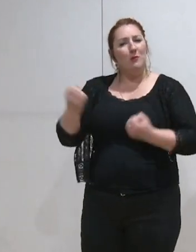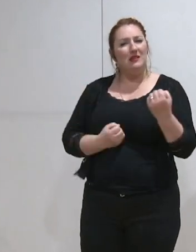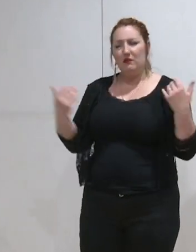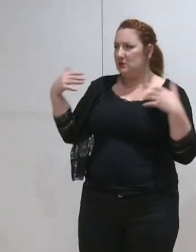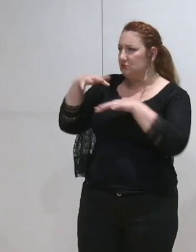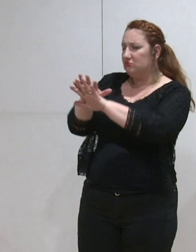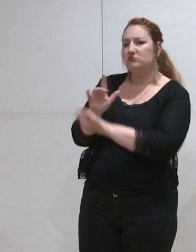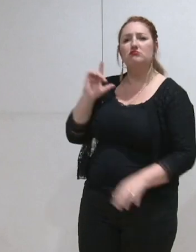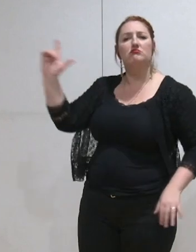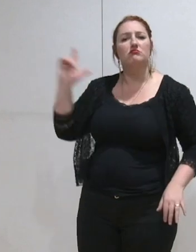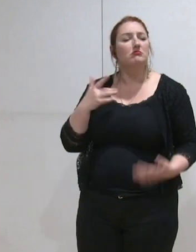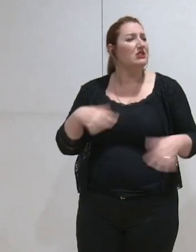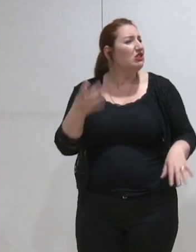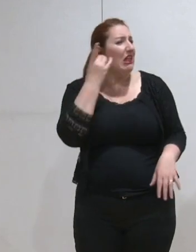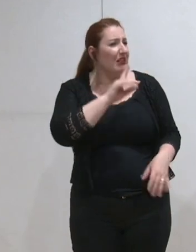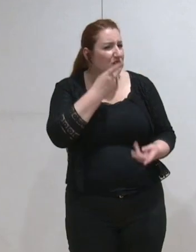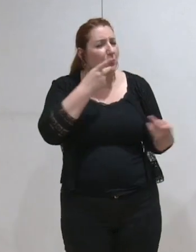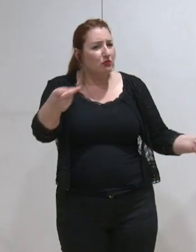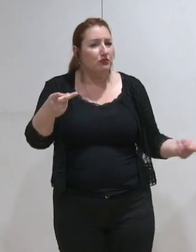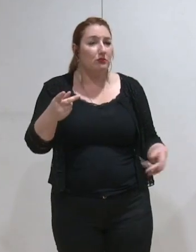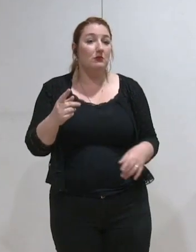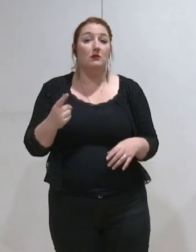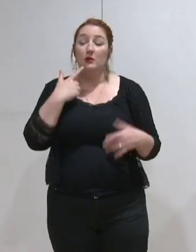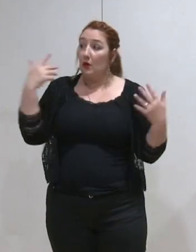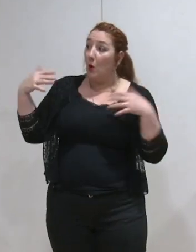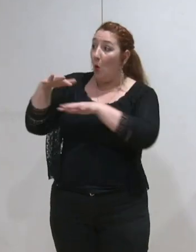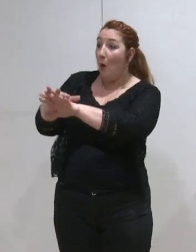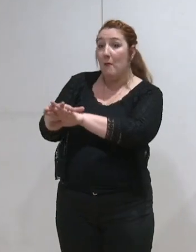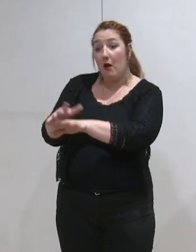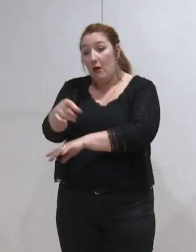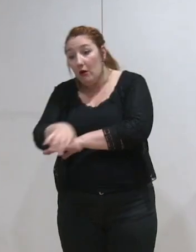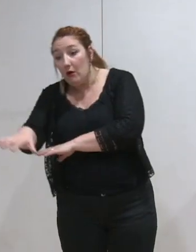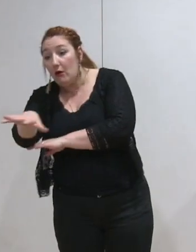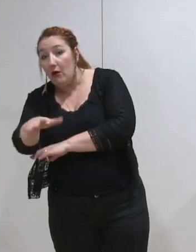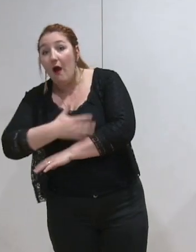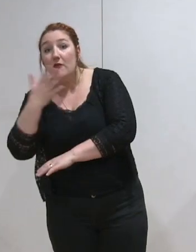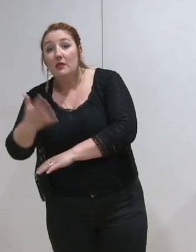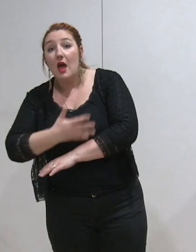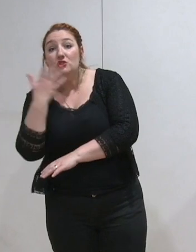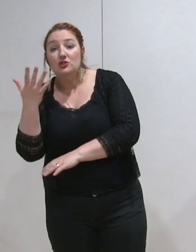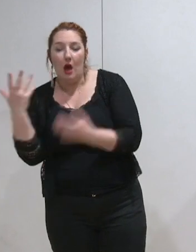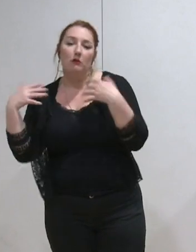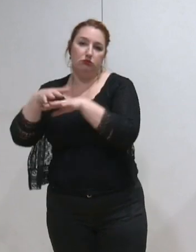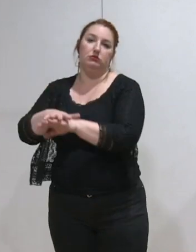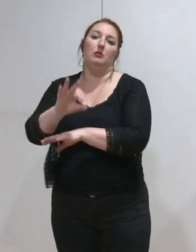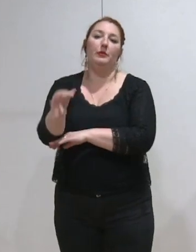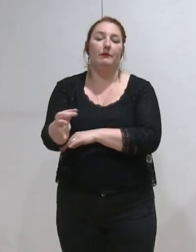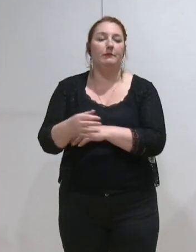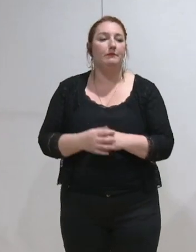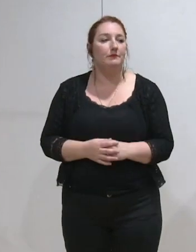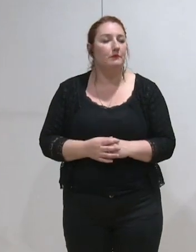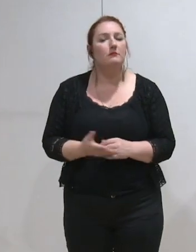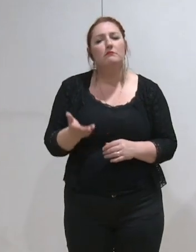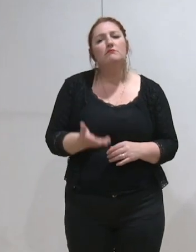décembre à chaque fois que notre action en commun pourra être plus bénéfique que les actions séparées vous Salvez